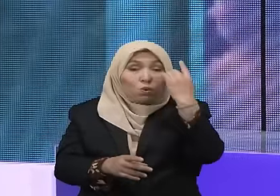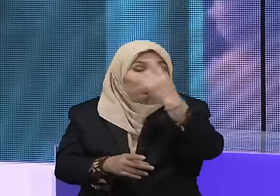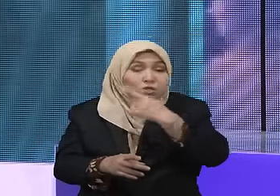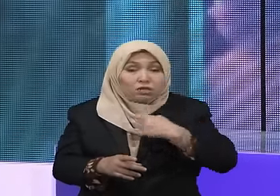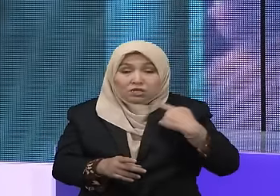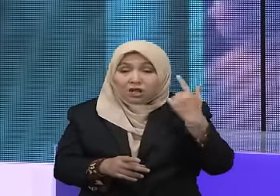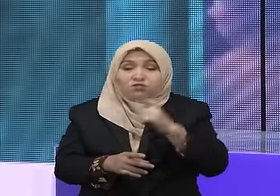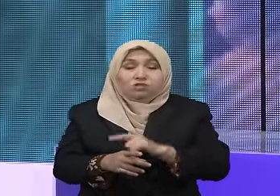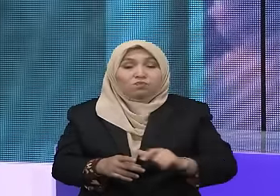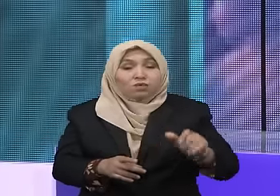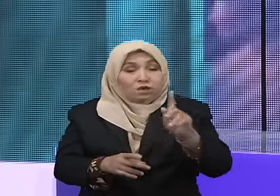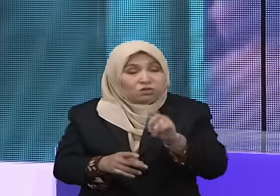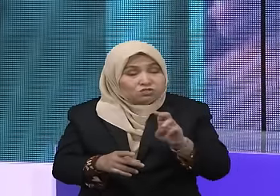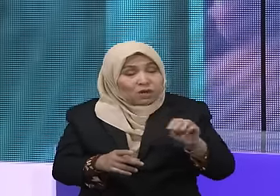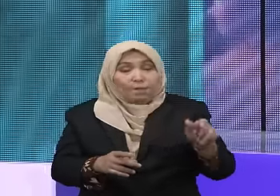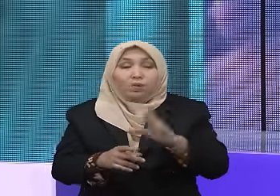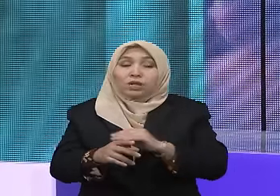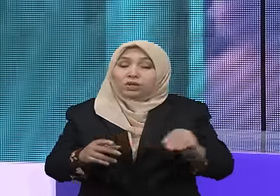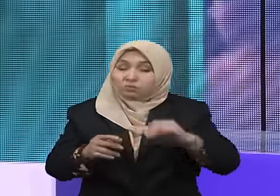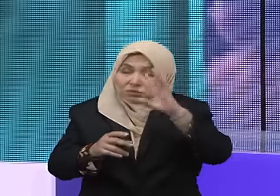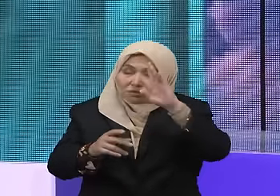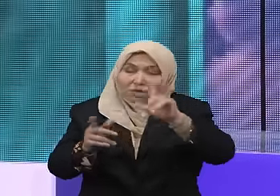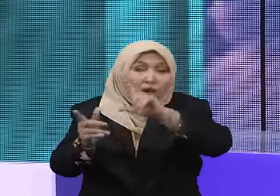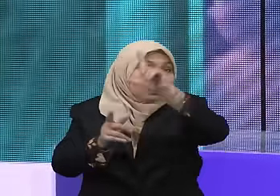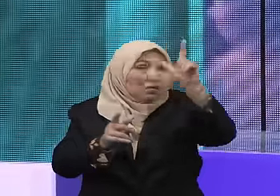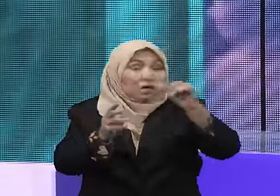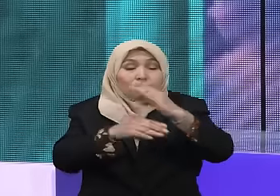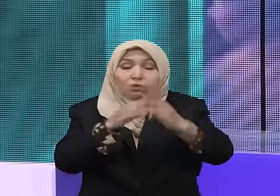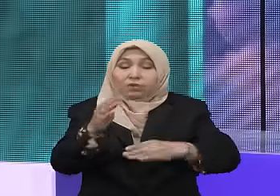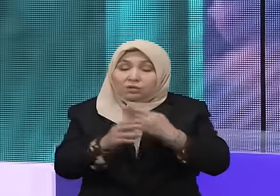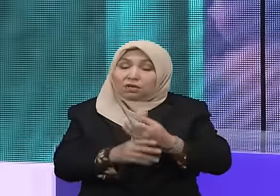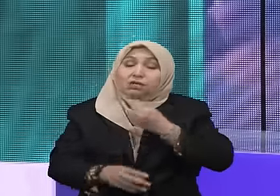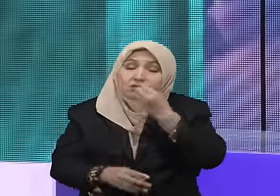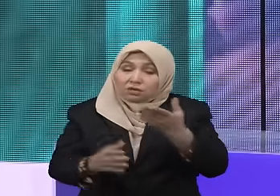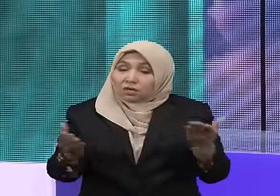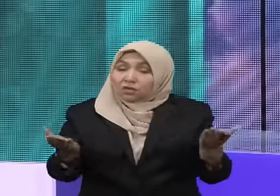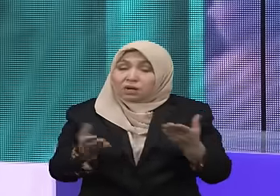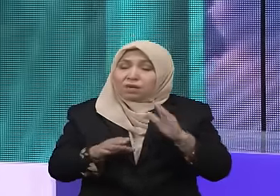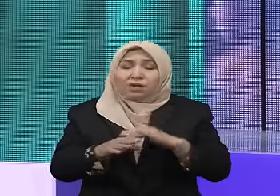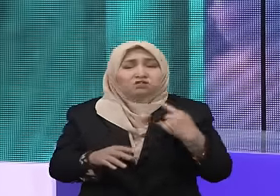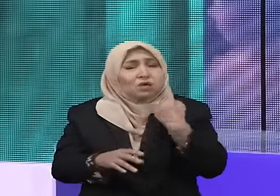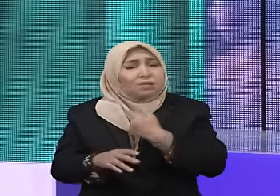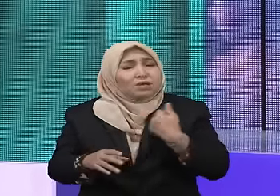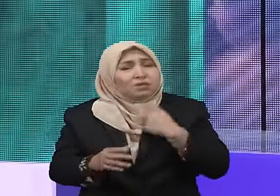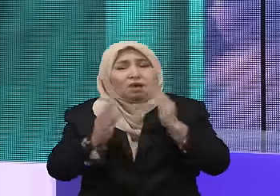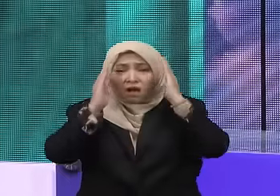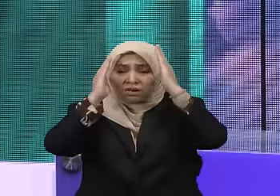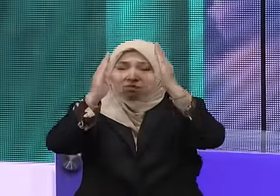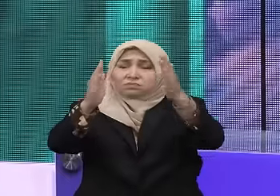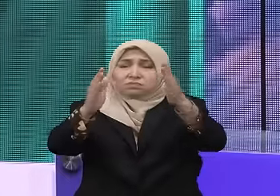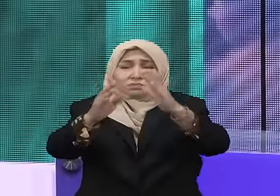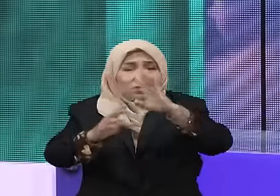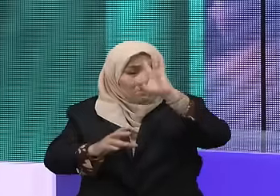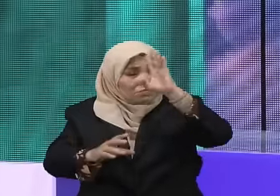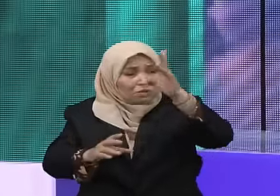wajihiyya lilladhi fataras sama wa diwal ard. Baik. Kemudian dinyatakan di sini, kepada siapa kita hadapkan itu? Kepada pencipta. Di